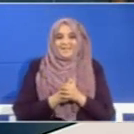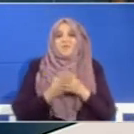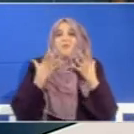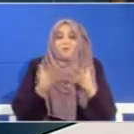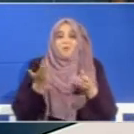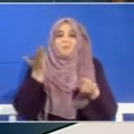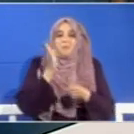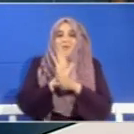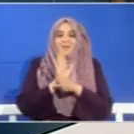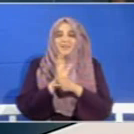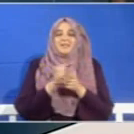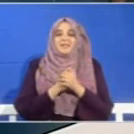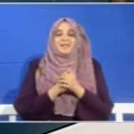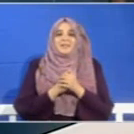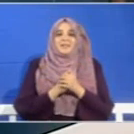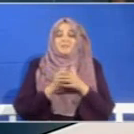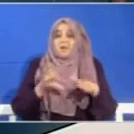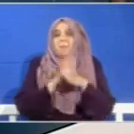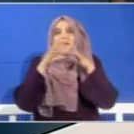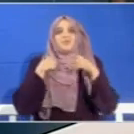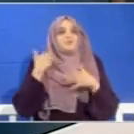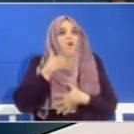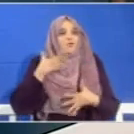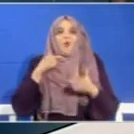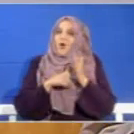يظهر مظاهر الفرح أيام الفرح،